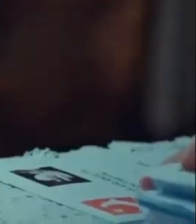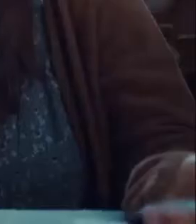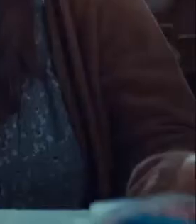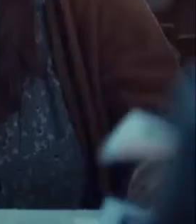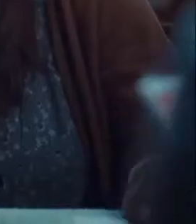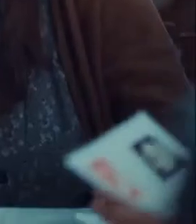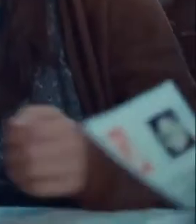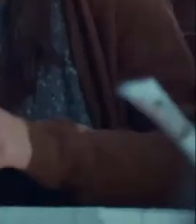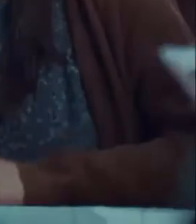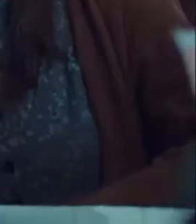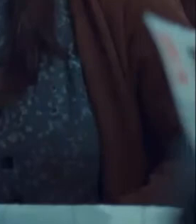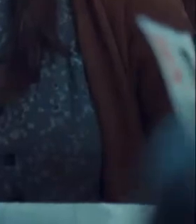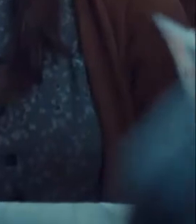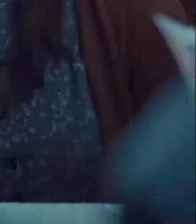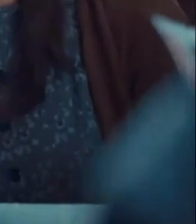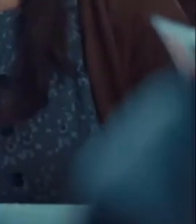uzattı.